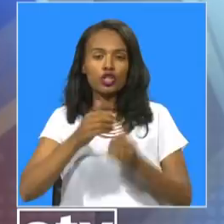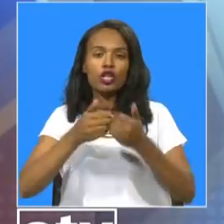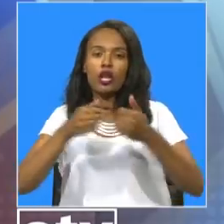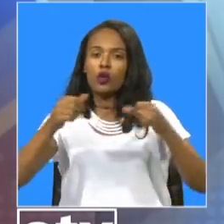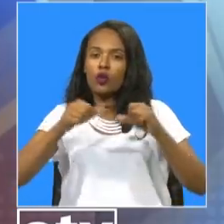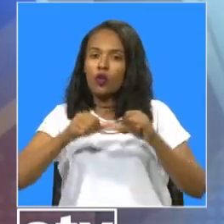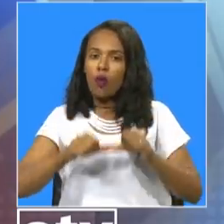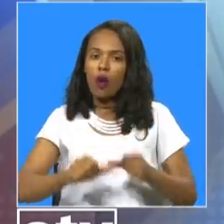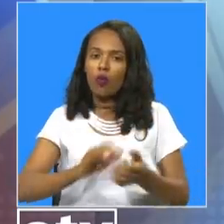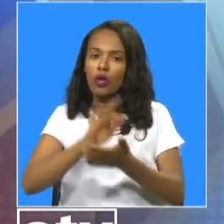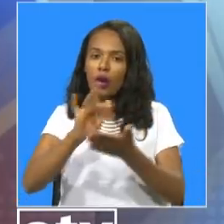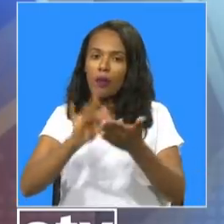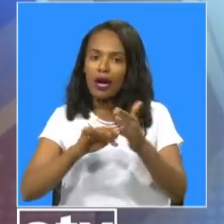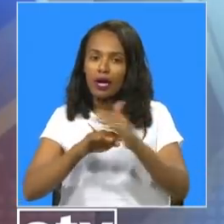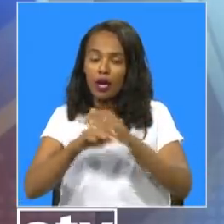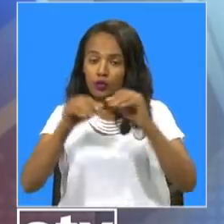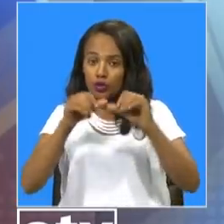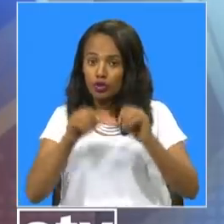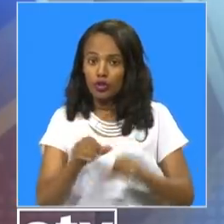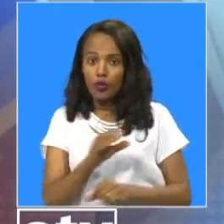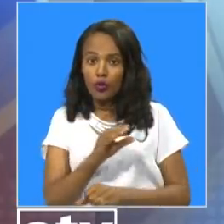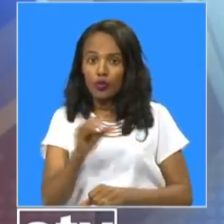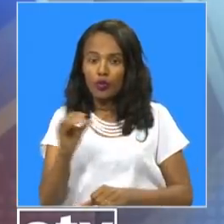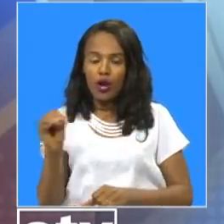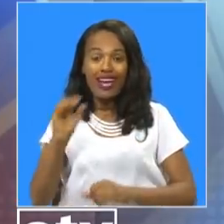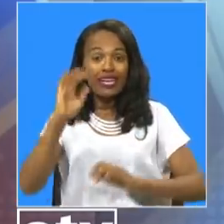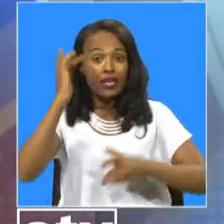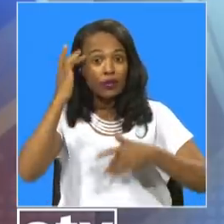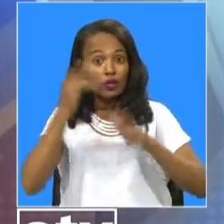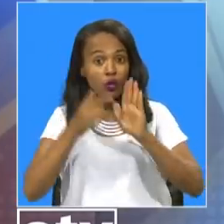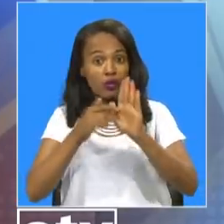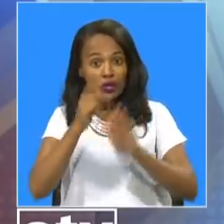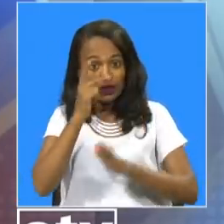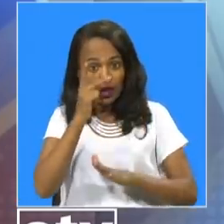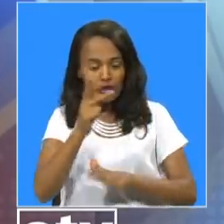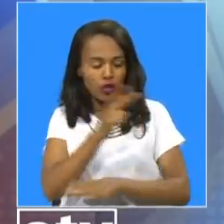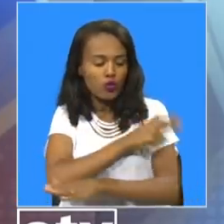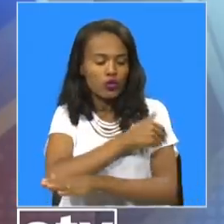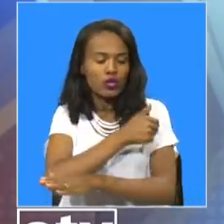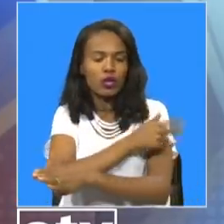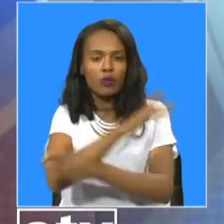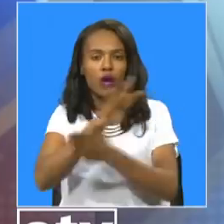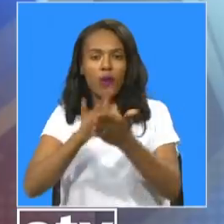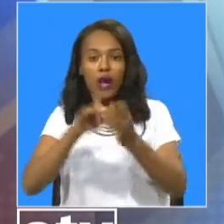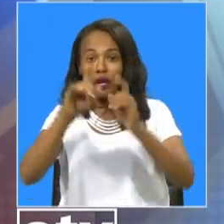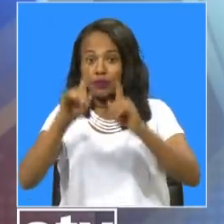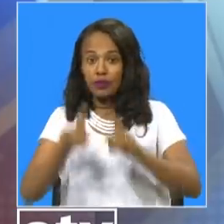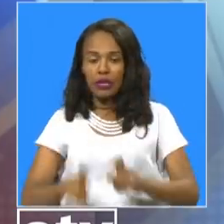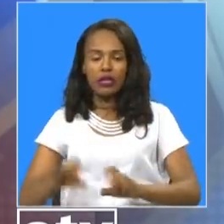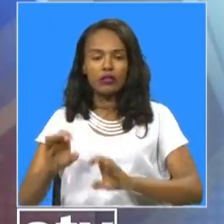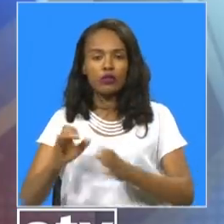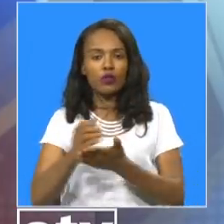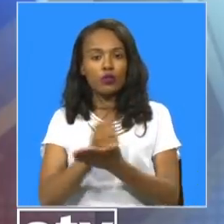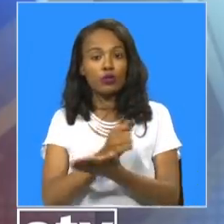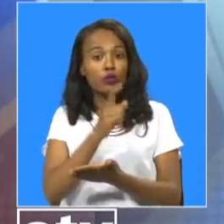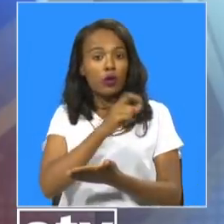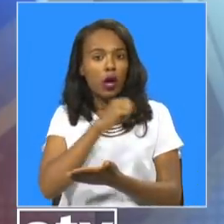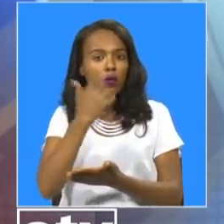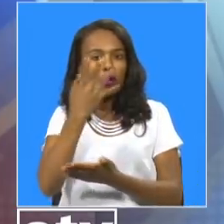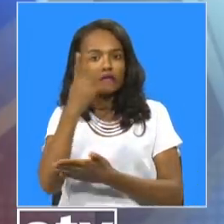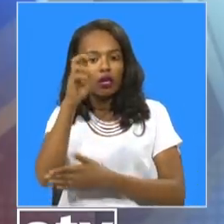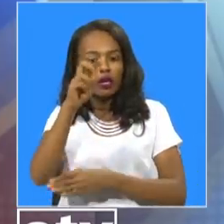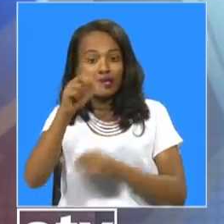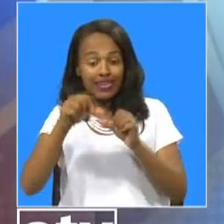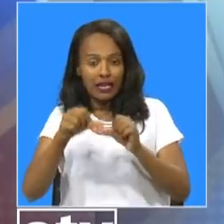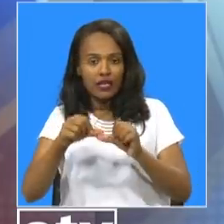ለይቶ ማቆያ ማዕከላት ውስጥ እንዲቆዩና የበሽታው ምልክት ካሳዩ ወደ ሕክምና ማዕከል ምርመራ ተደርጎ እንዲወሰዱ ካልሆነም 14 ቀኑን